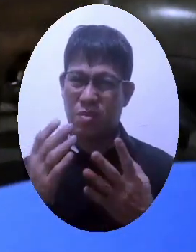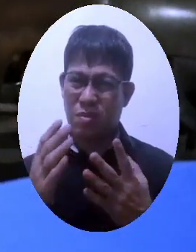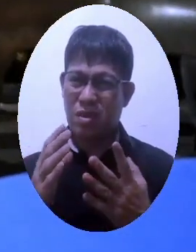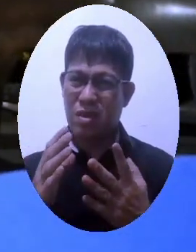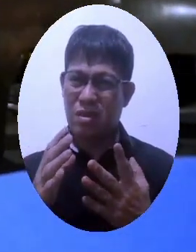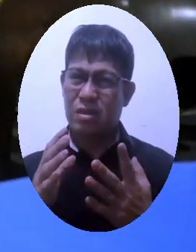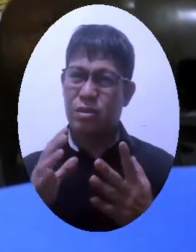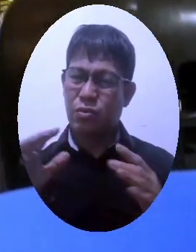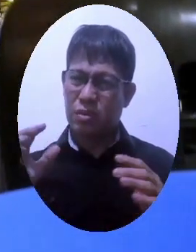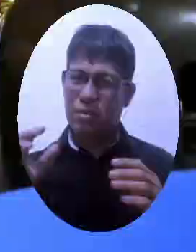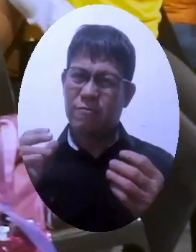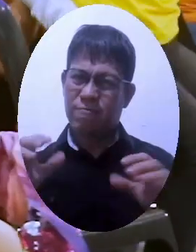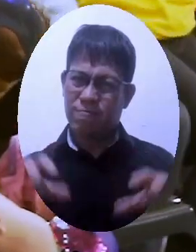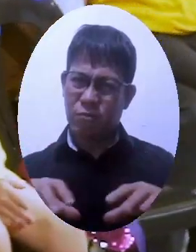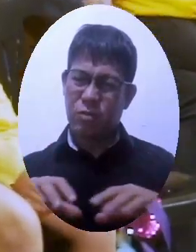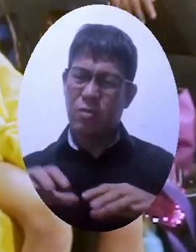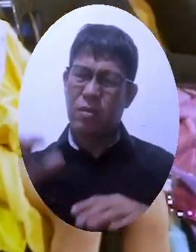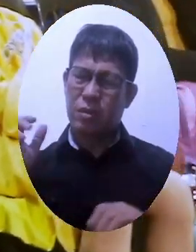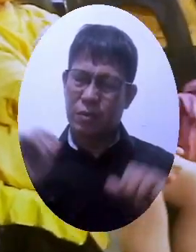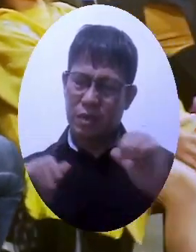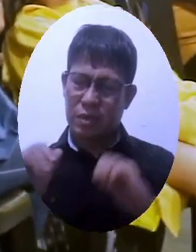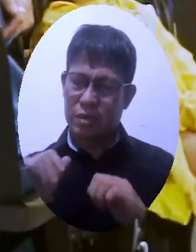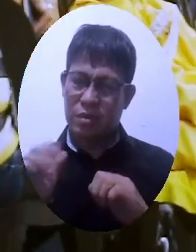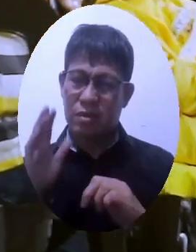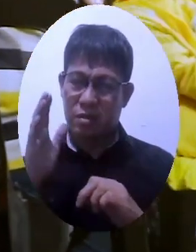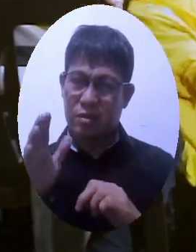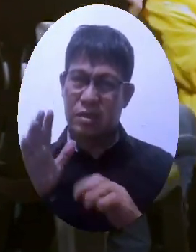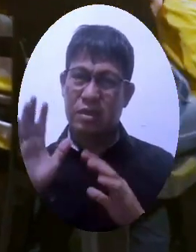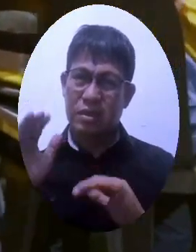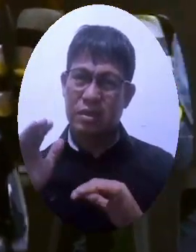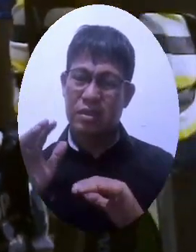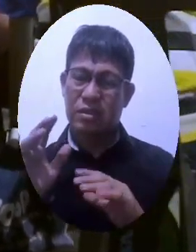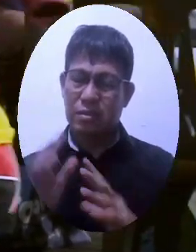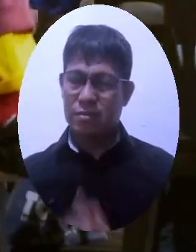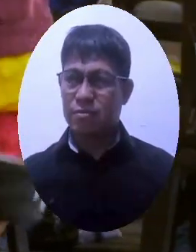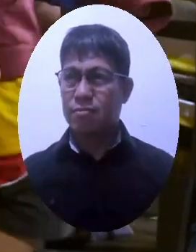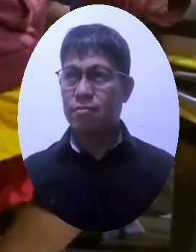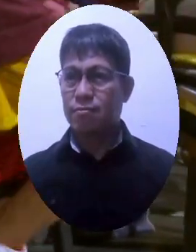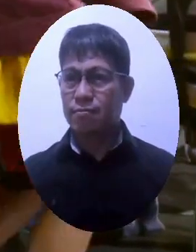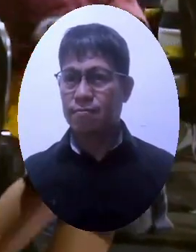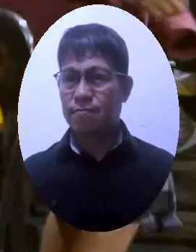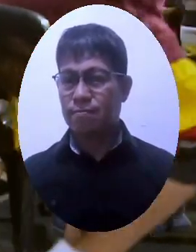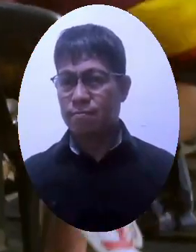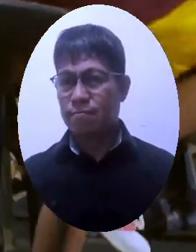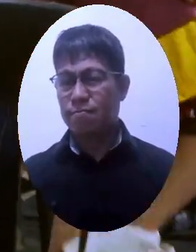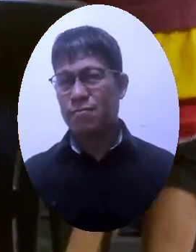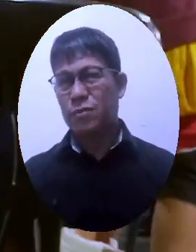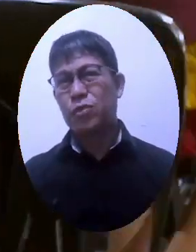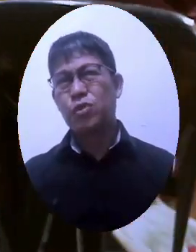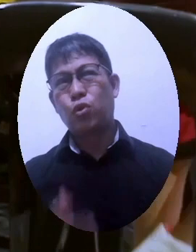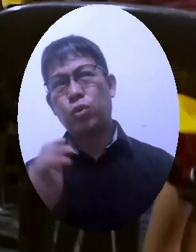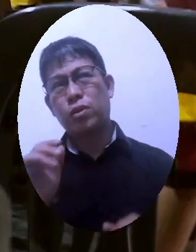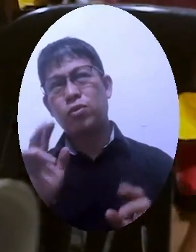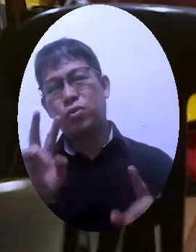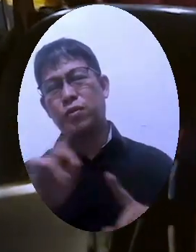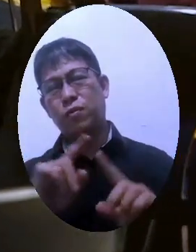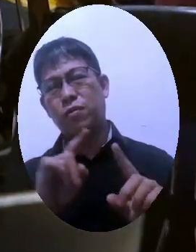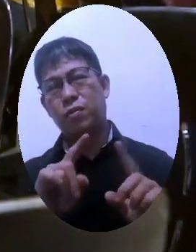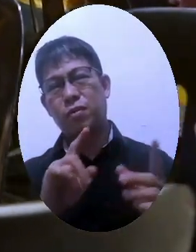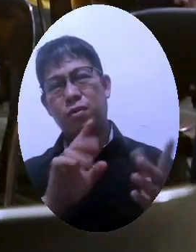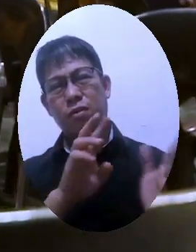hopefully, marami pa tayong mga magagawa. Meron minsan-minsan maliliit na bagay, mag-excursion tayo, mag-punta sa iba, exhibit,